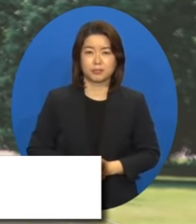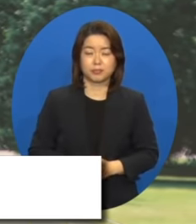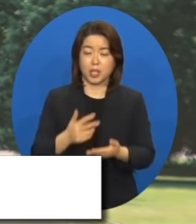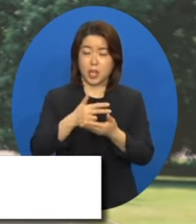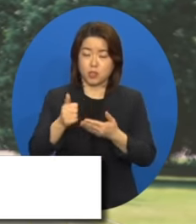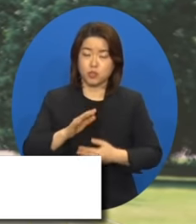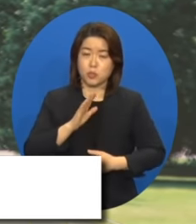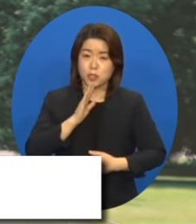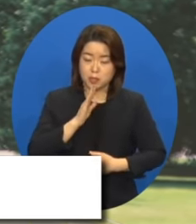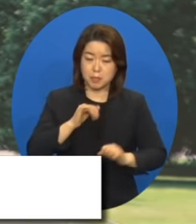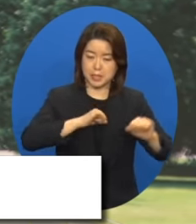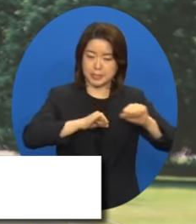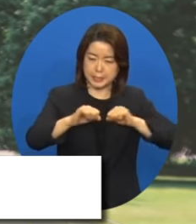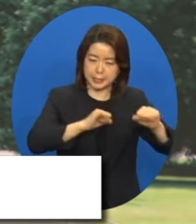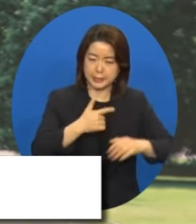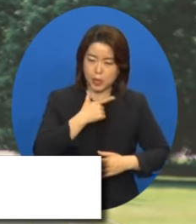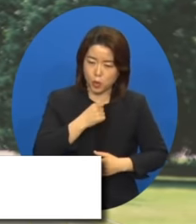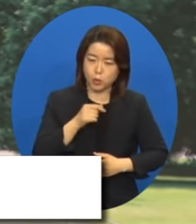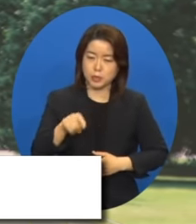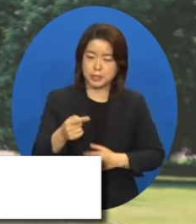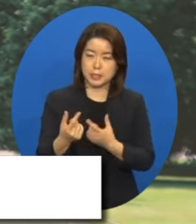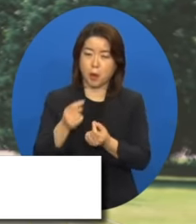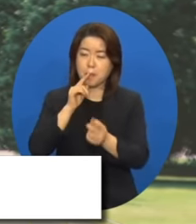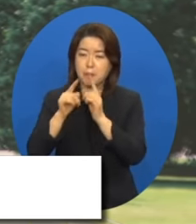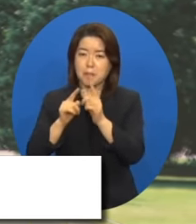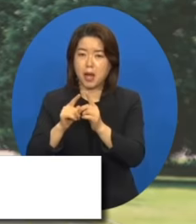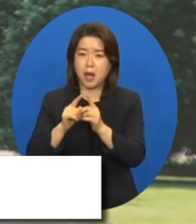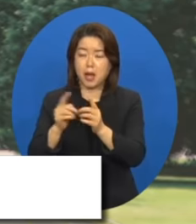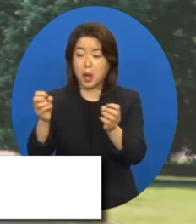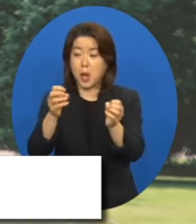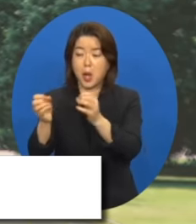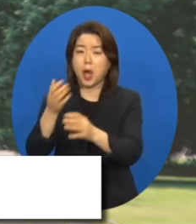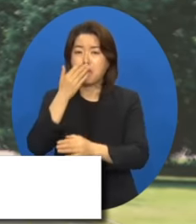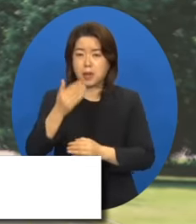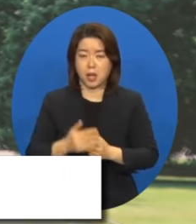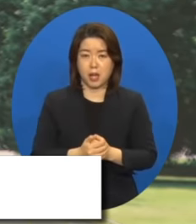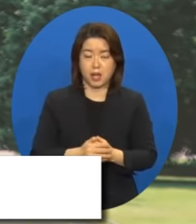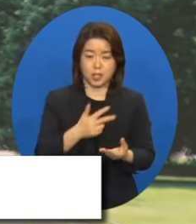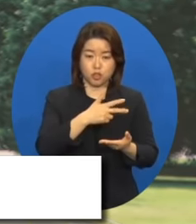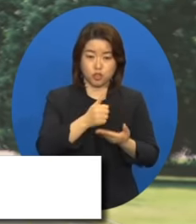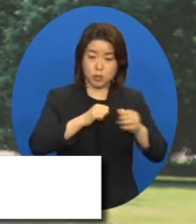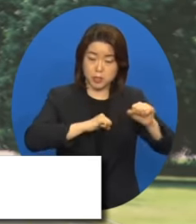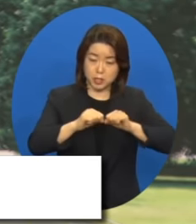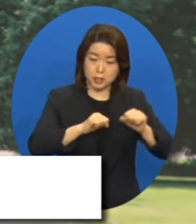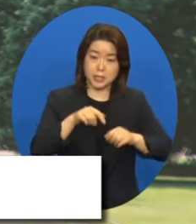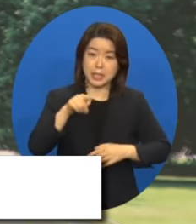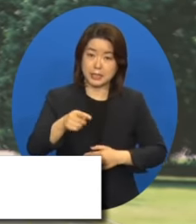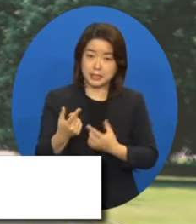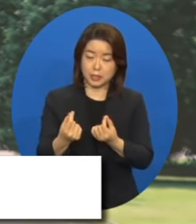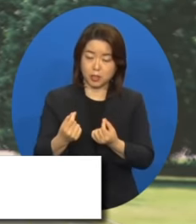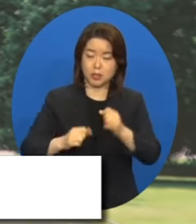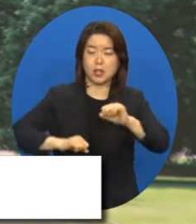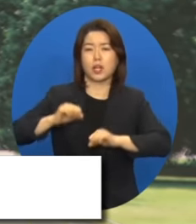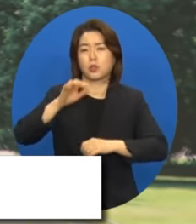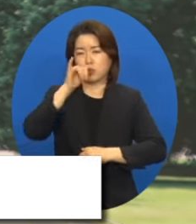주님이 정말 역사하고 싶은 그런 말을 하게 되는 겁니다. 주님이 역사하는 그런 행동을 하게 되는 거죠.